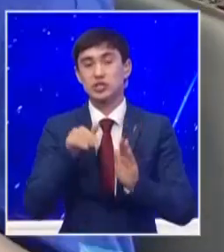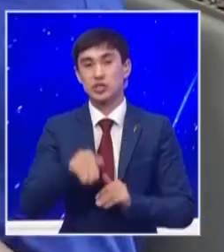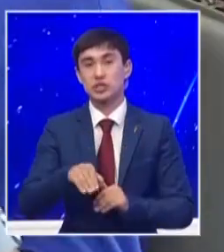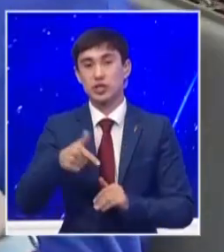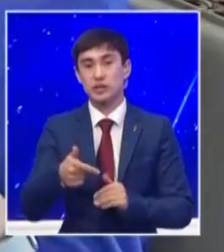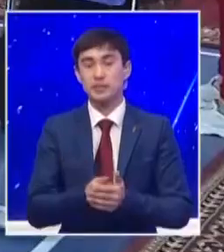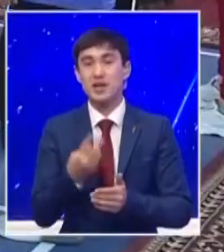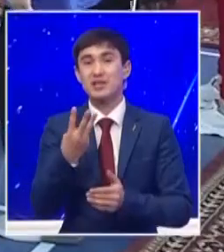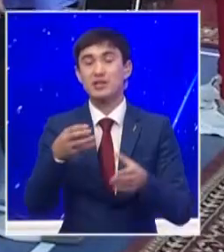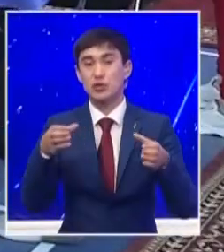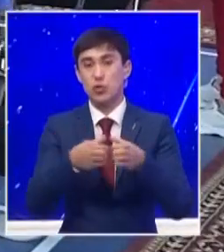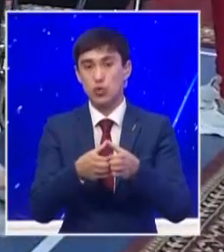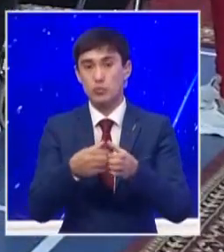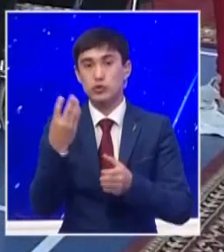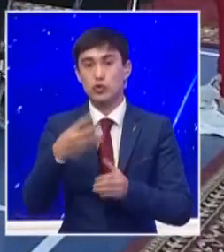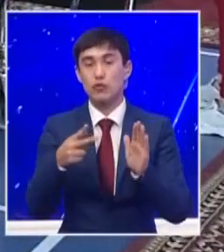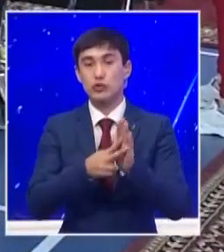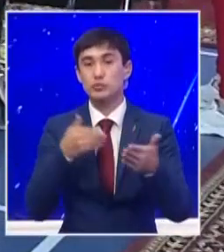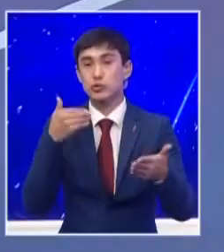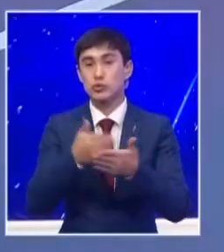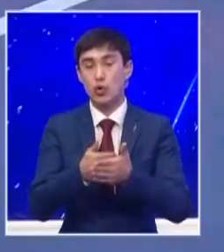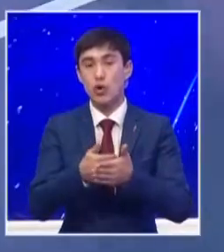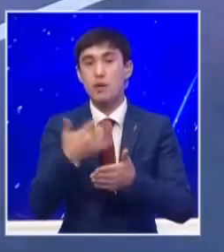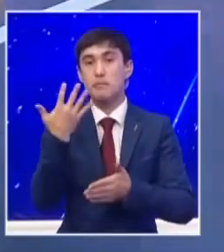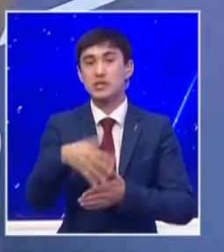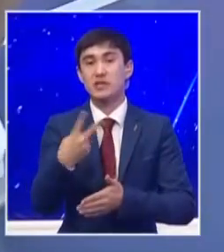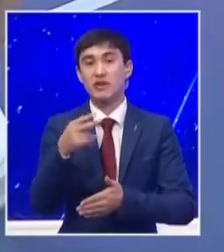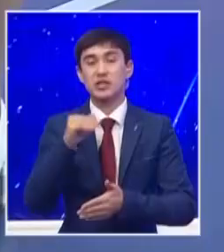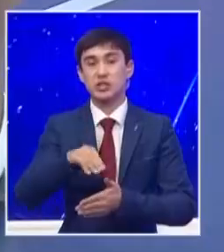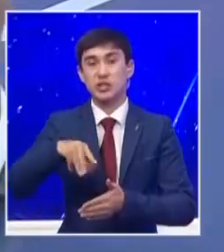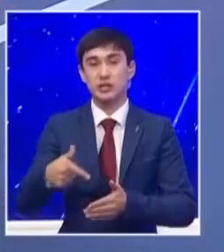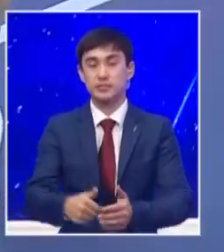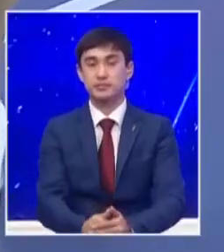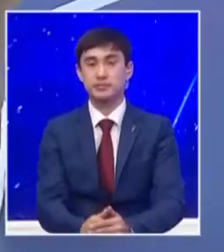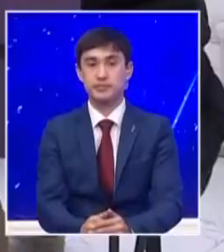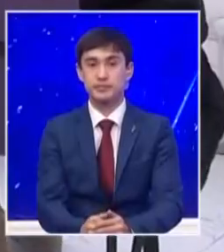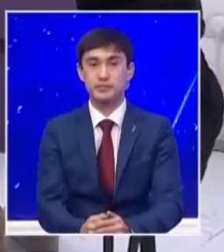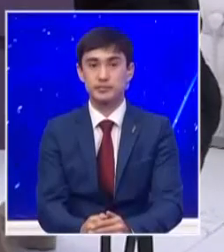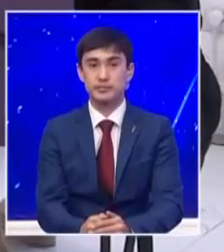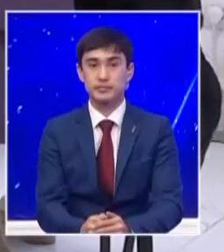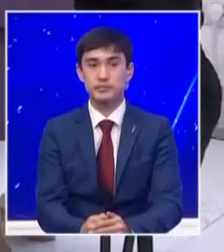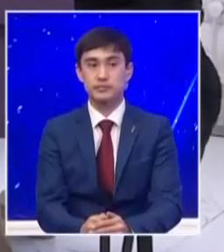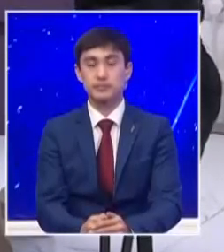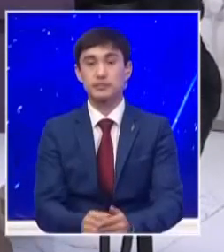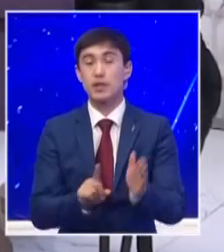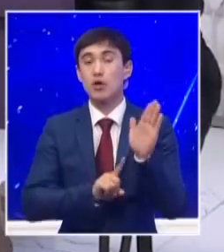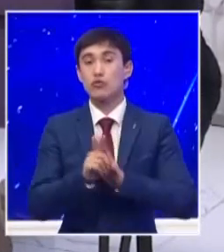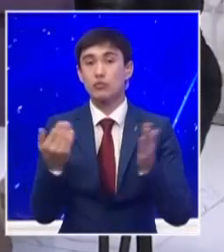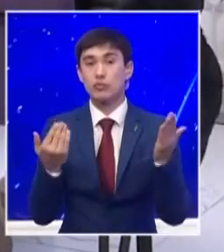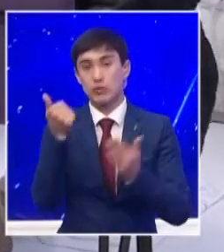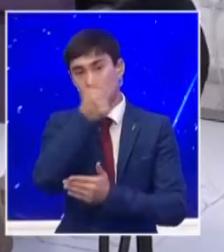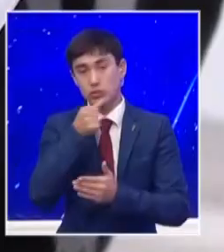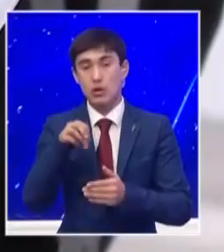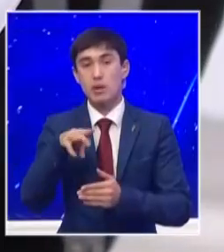тенге третья группа с 48.000 до 52.000 тенге в наступившем году